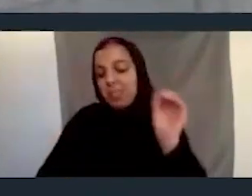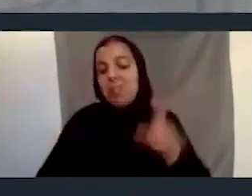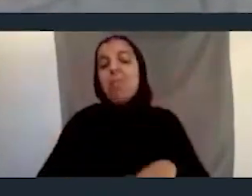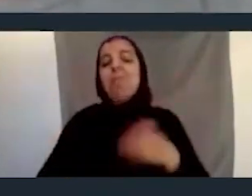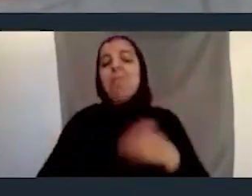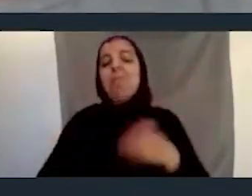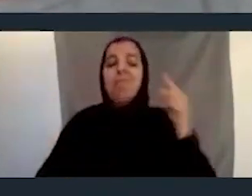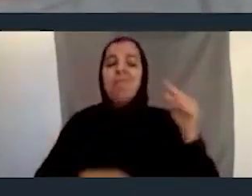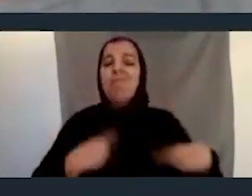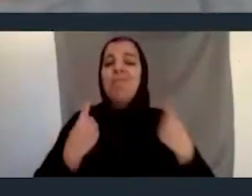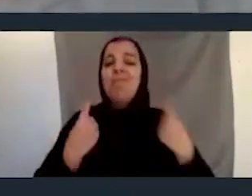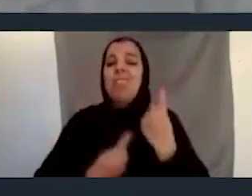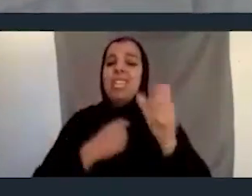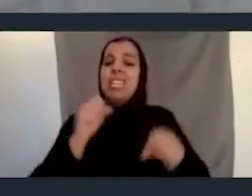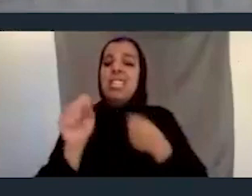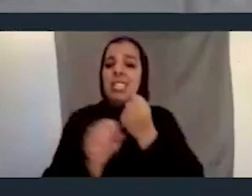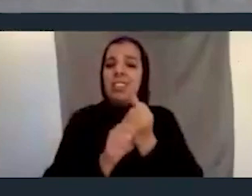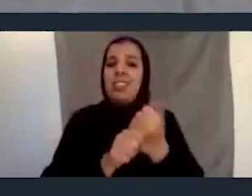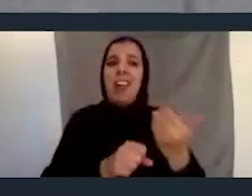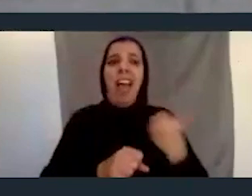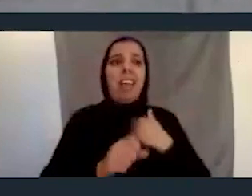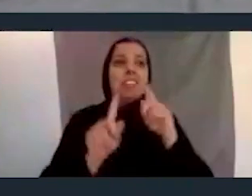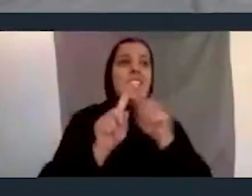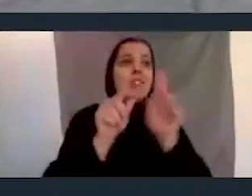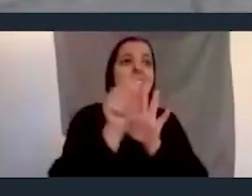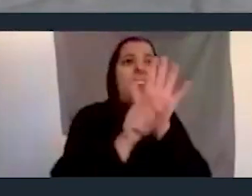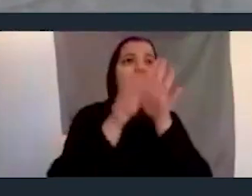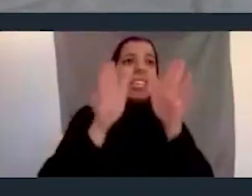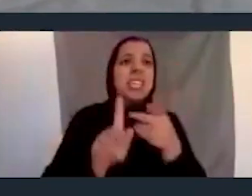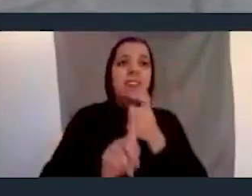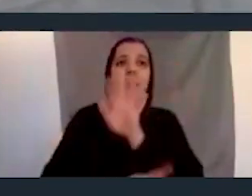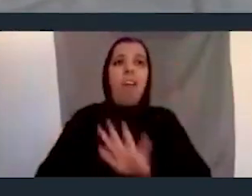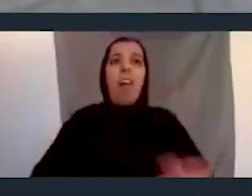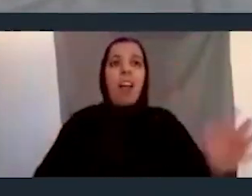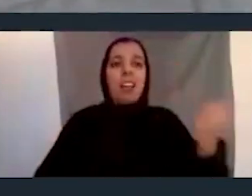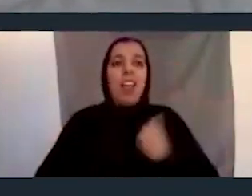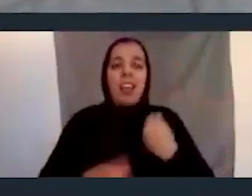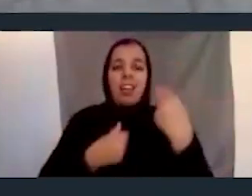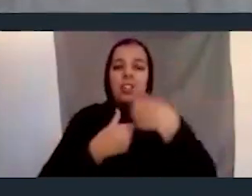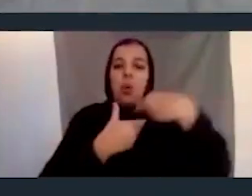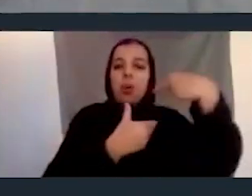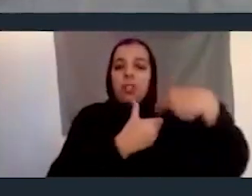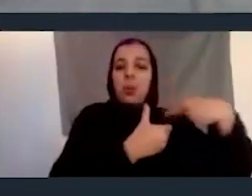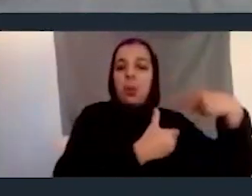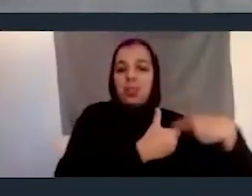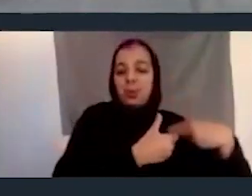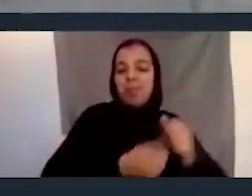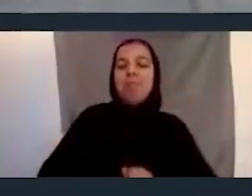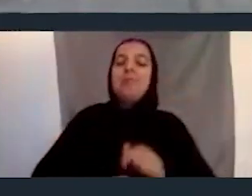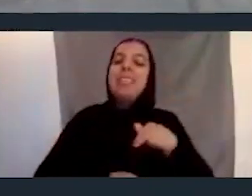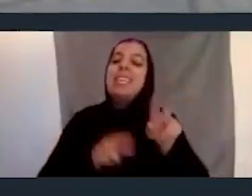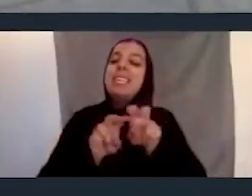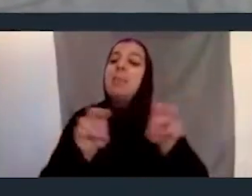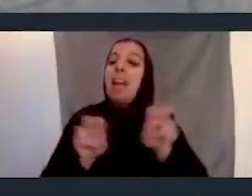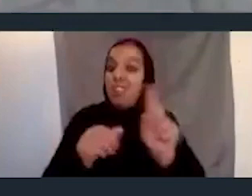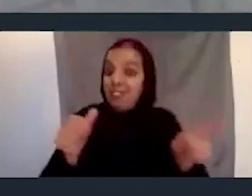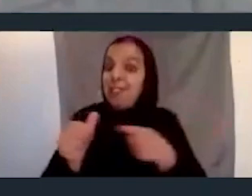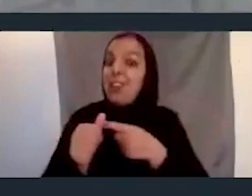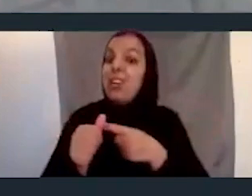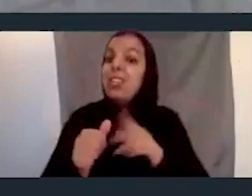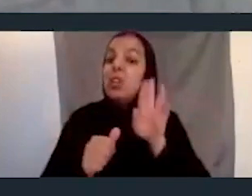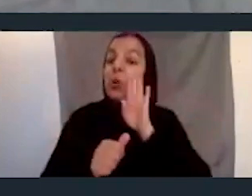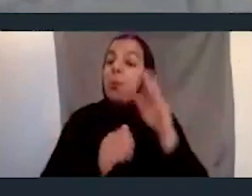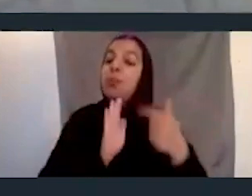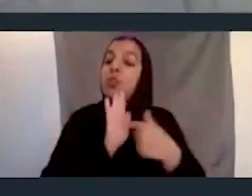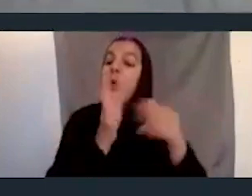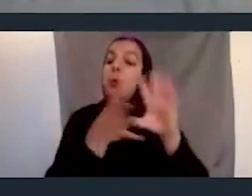au pays se sont joints à nous. Notre premier groupe de discussion de cet après-midi présentera les histoires des provinces de l'Atlantique sur le thème de